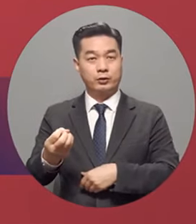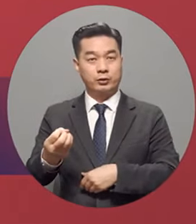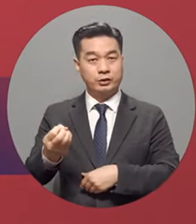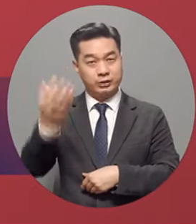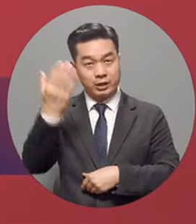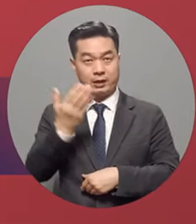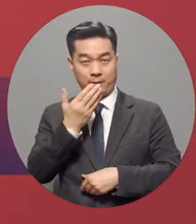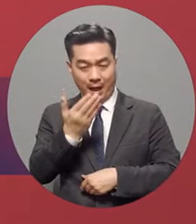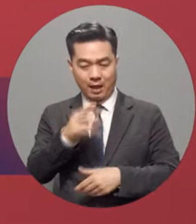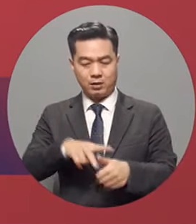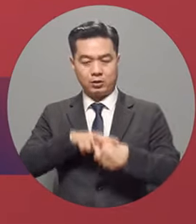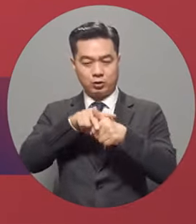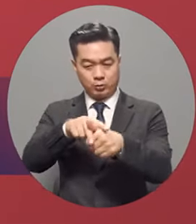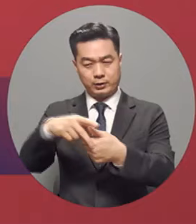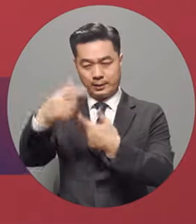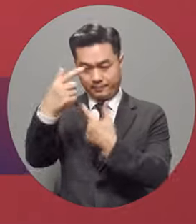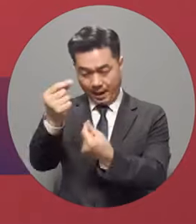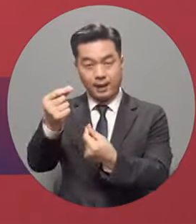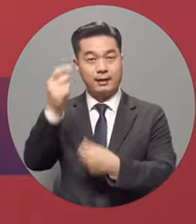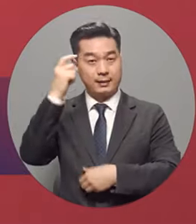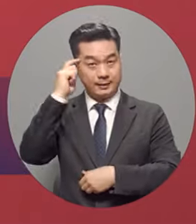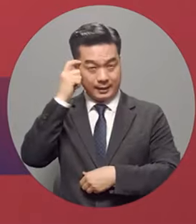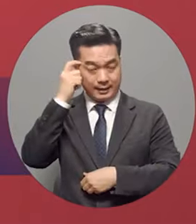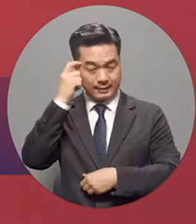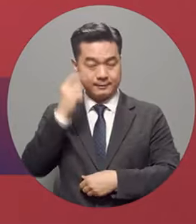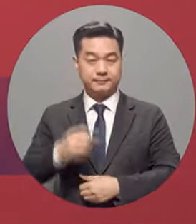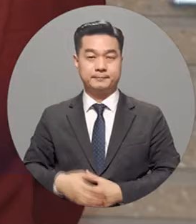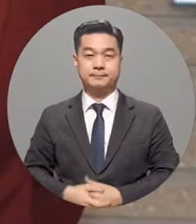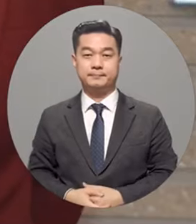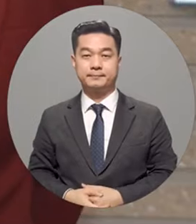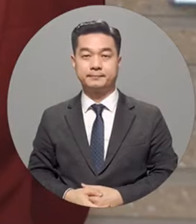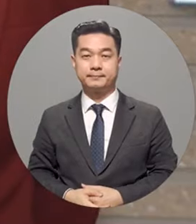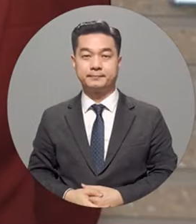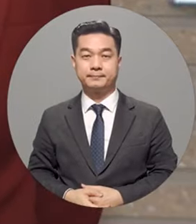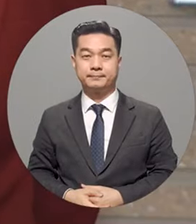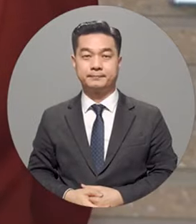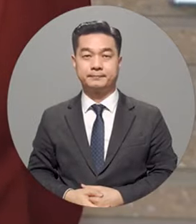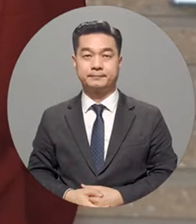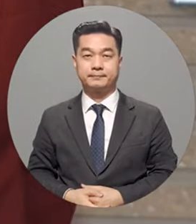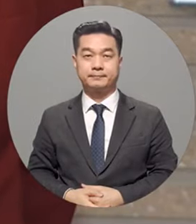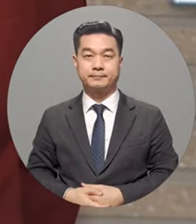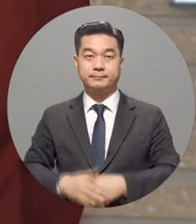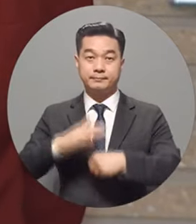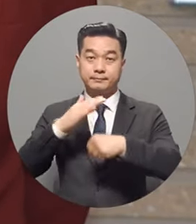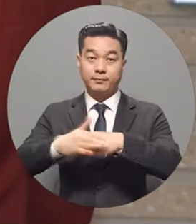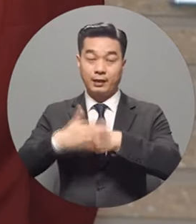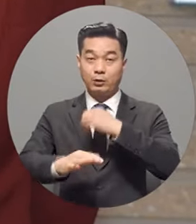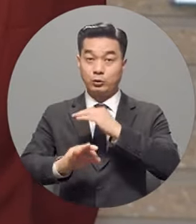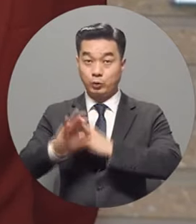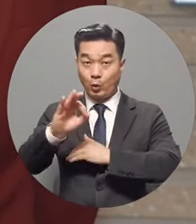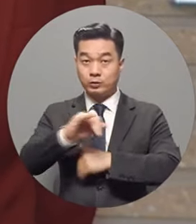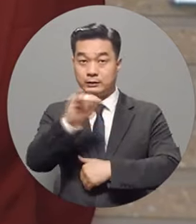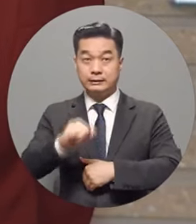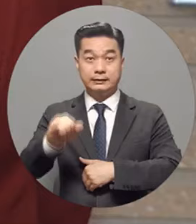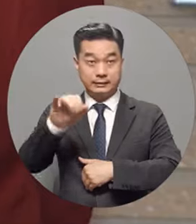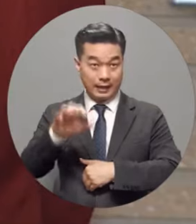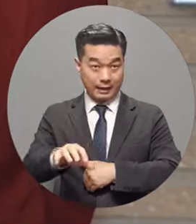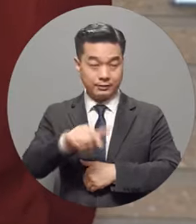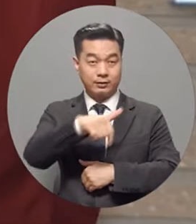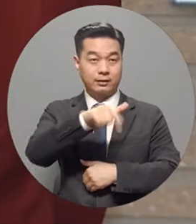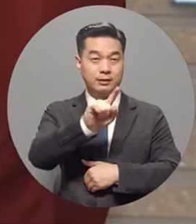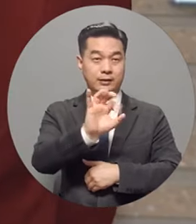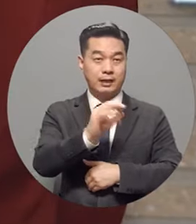선거 승리를 할 수 있는 후보자로 판단돼서. 대구 동구을에선 현역인 강대식